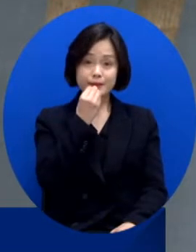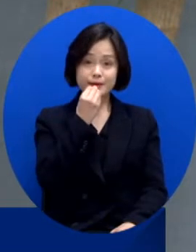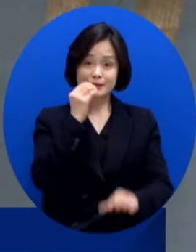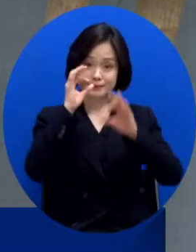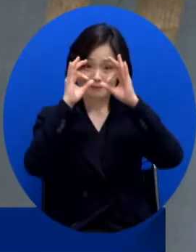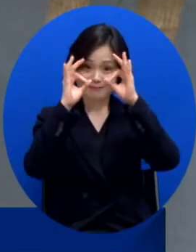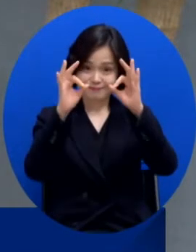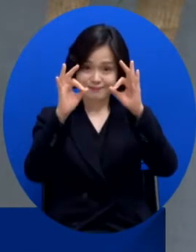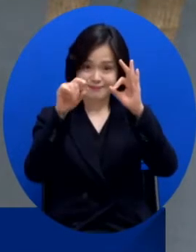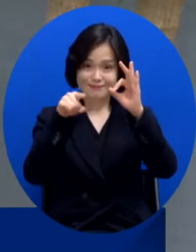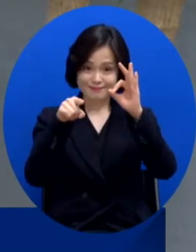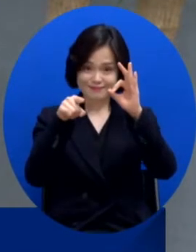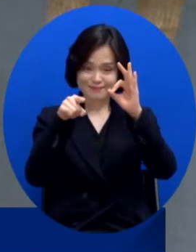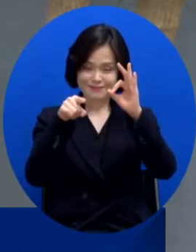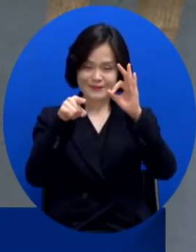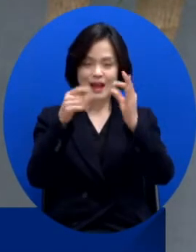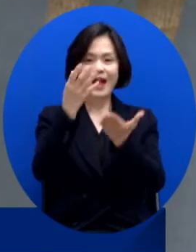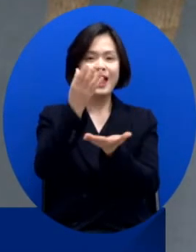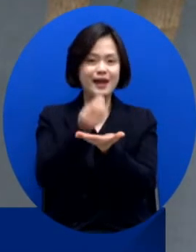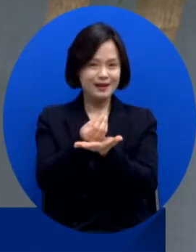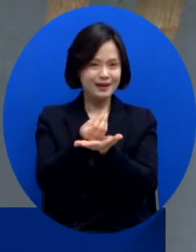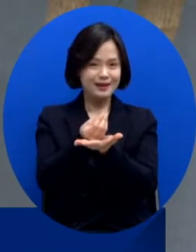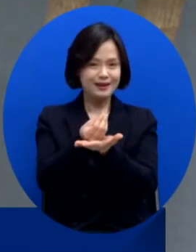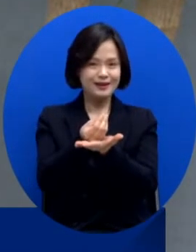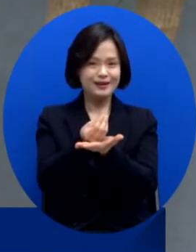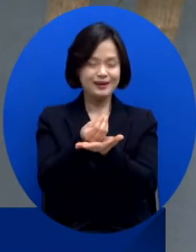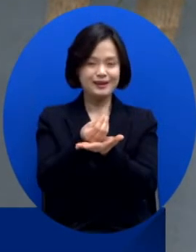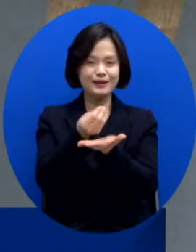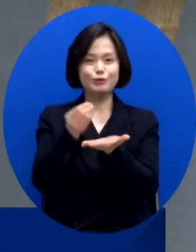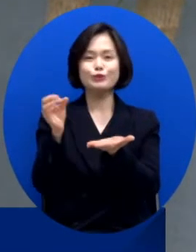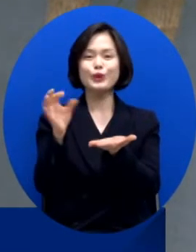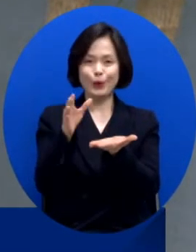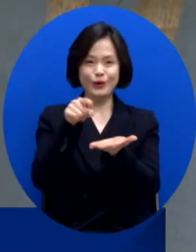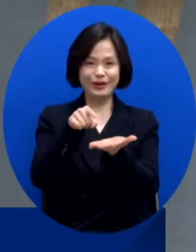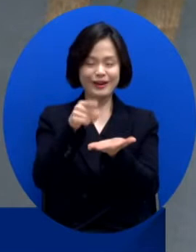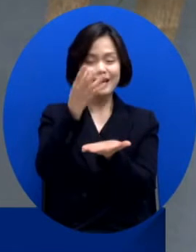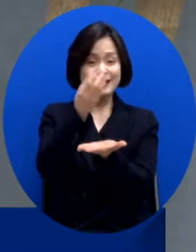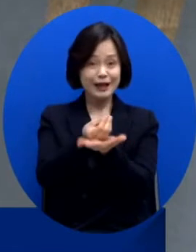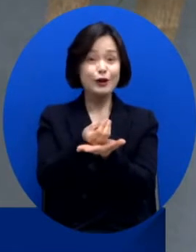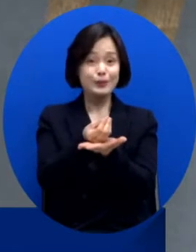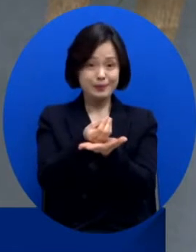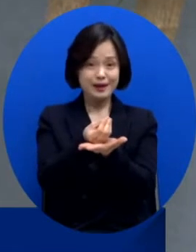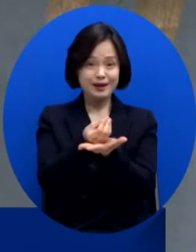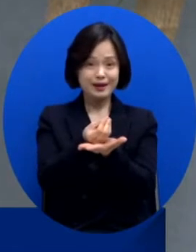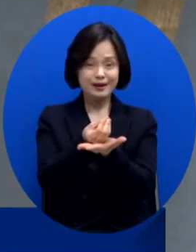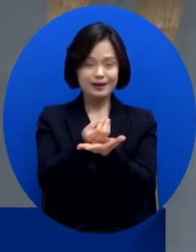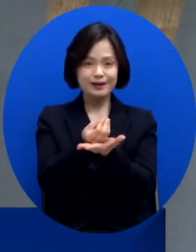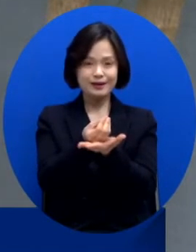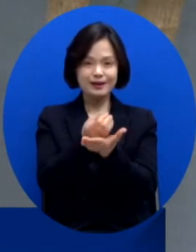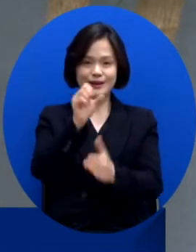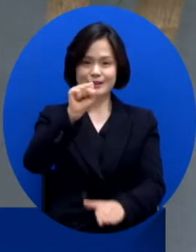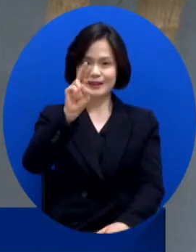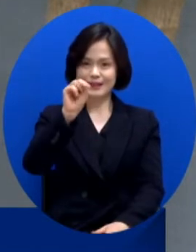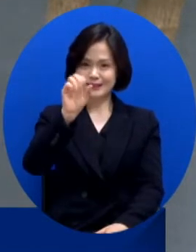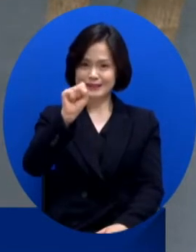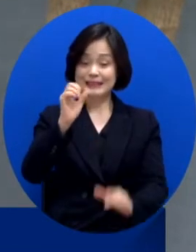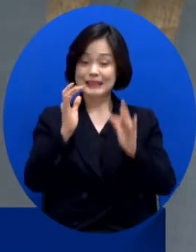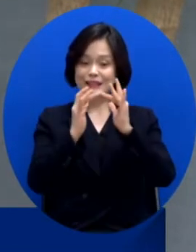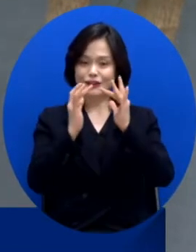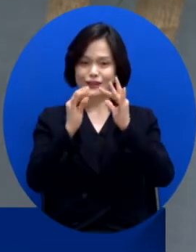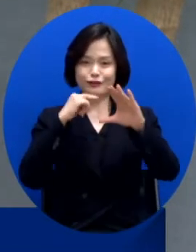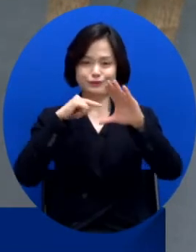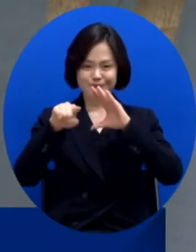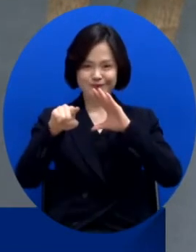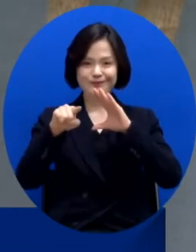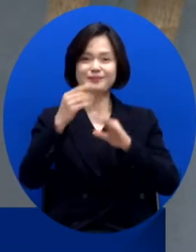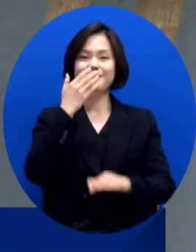들어오시면은 무료로 이 전도지 내용을 다운을 받아서 SNS로 이렇게 보낼 수 있고 이